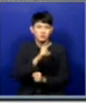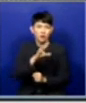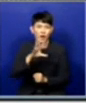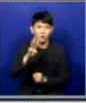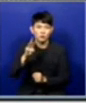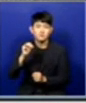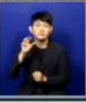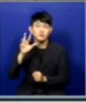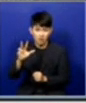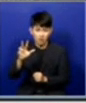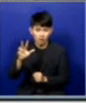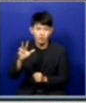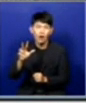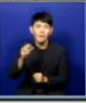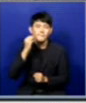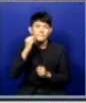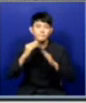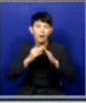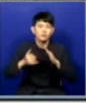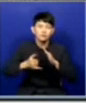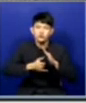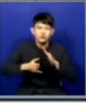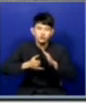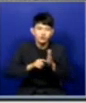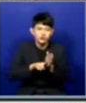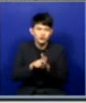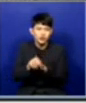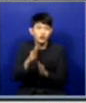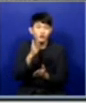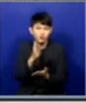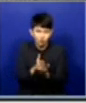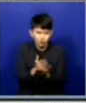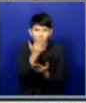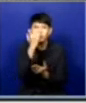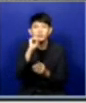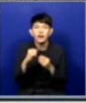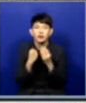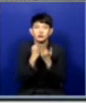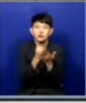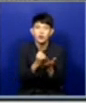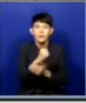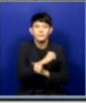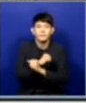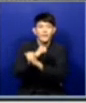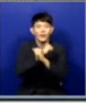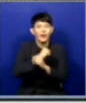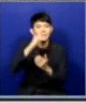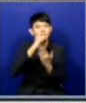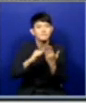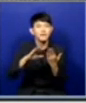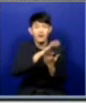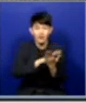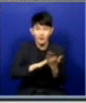2563อยู่บ้านหยุดเชื้อเพื่อชาติพี่น้องประชาชน